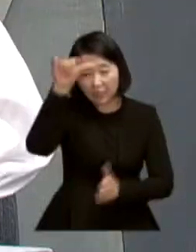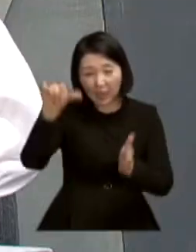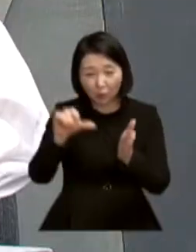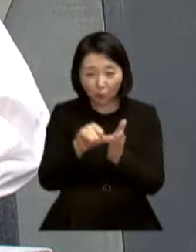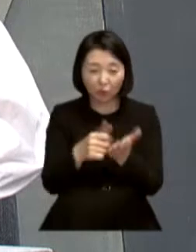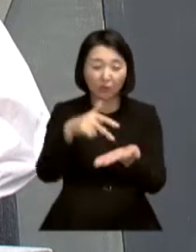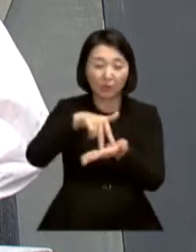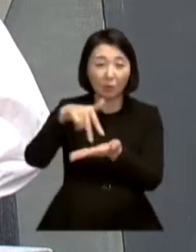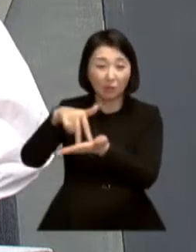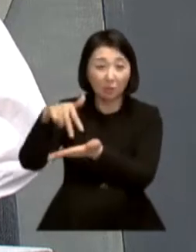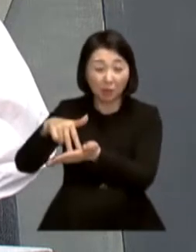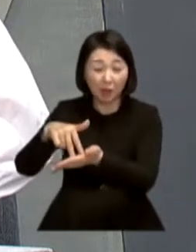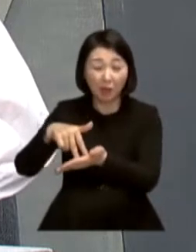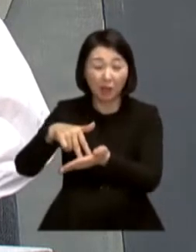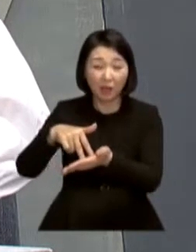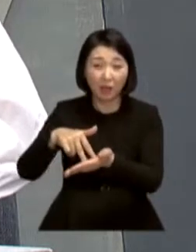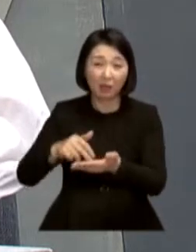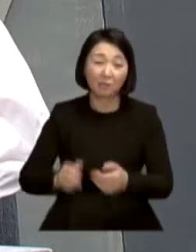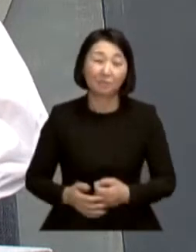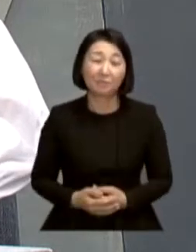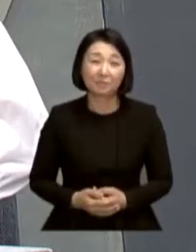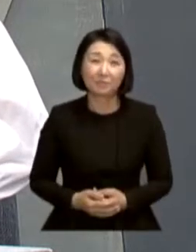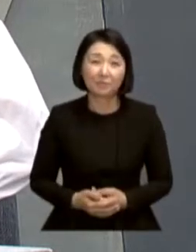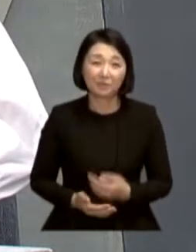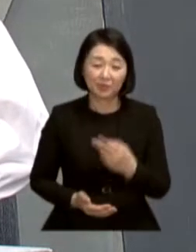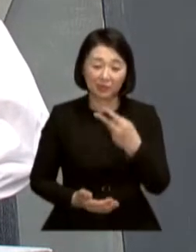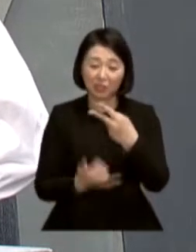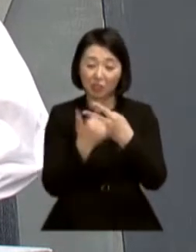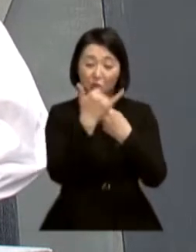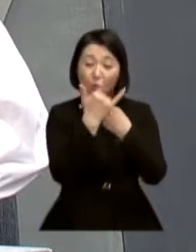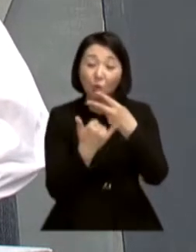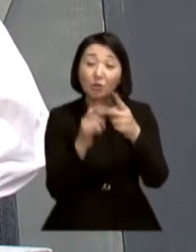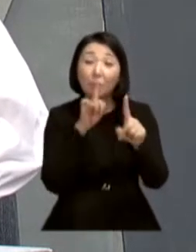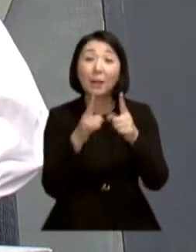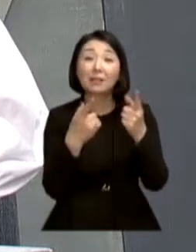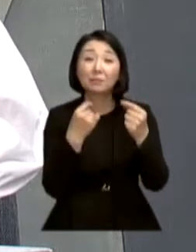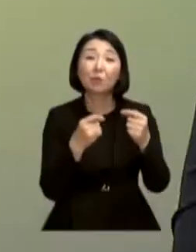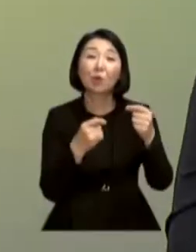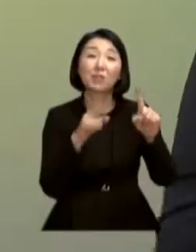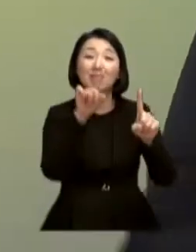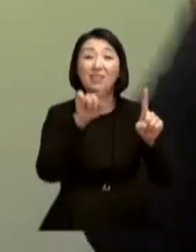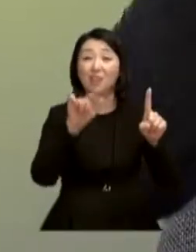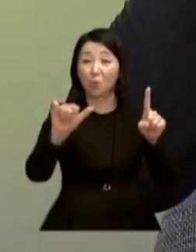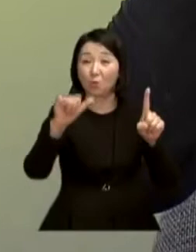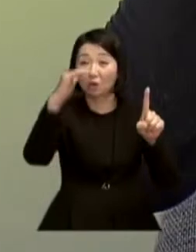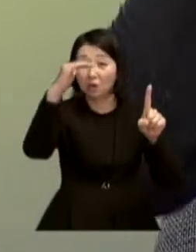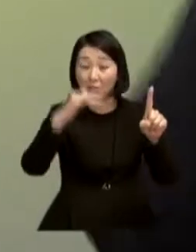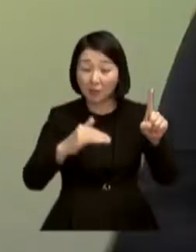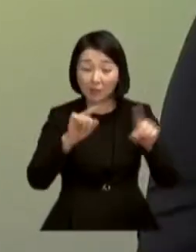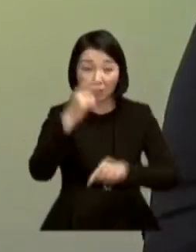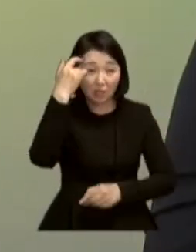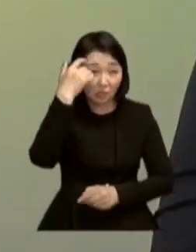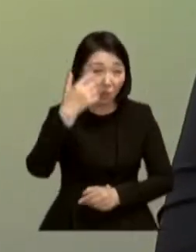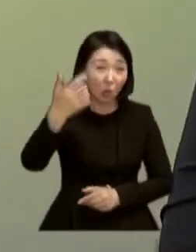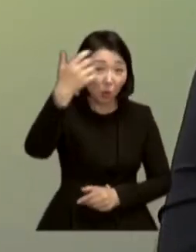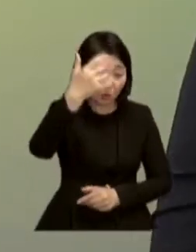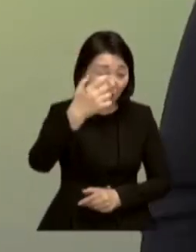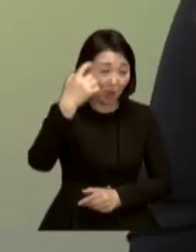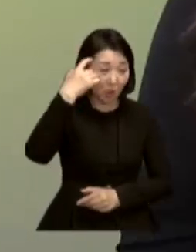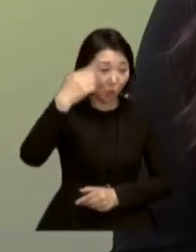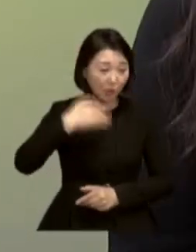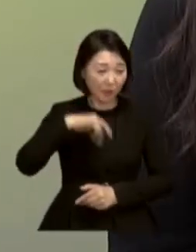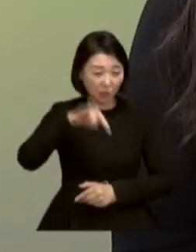말씀처럼 1장 5절에 있는 말씀을 주시면서 그 영혼들이 왜 내가 이곳에 왔는지 내가 필리핀 땅에